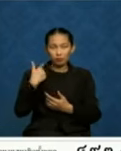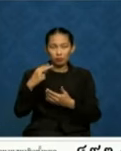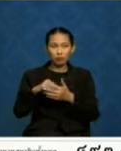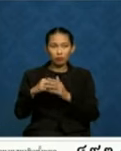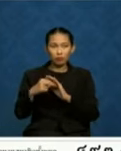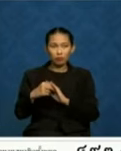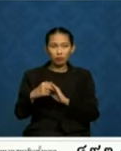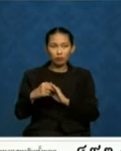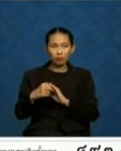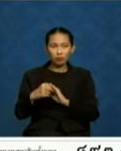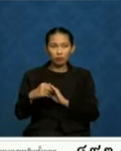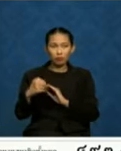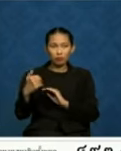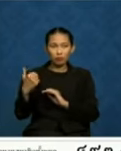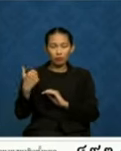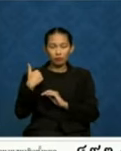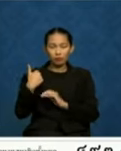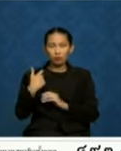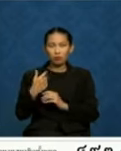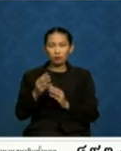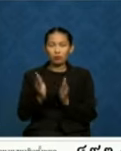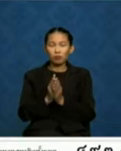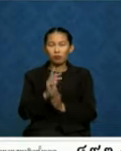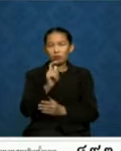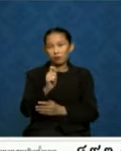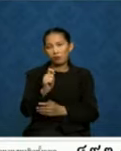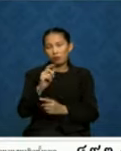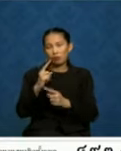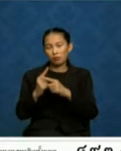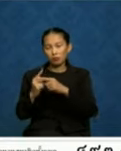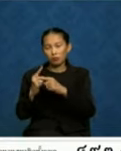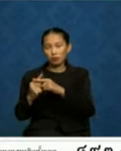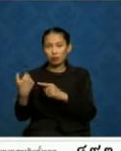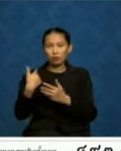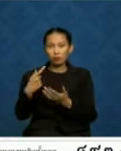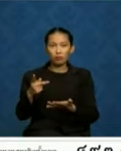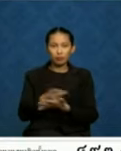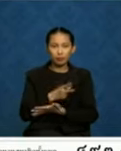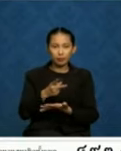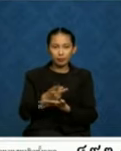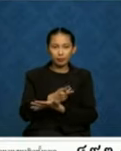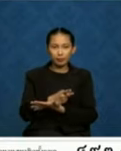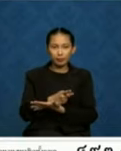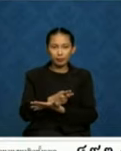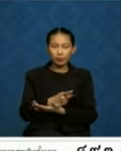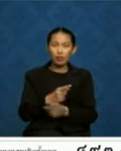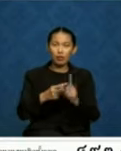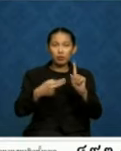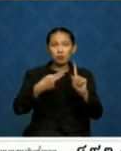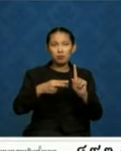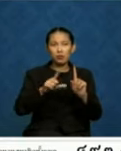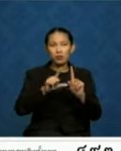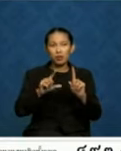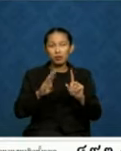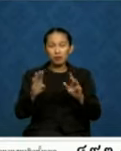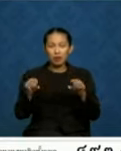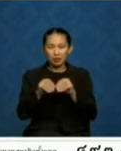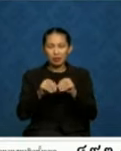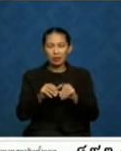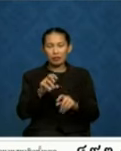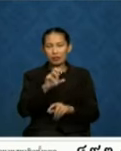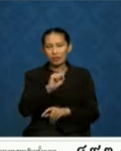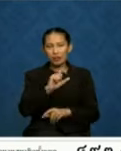ที่เรียกว่าเกรด A+ นะครับมีผลกำไรนะครับหลายหมื่นล้านนะครับเกือบแสนล้านน